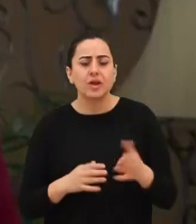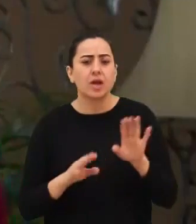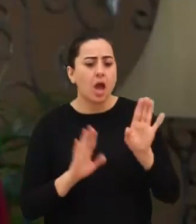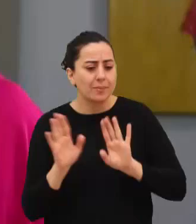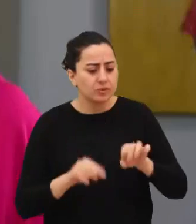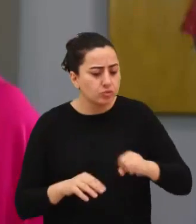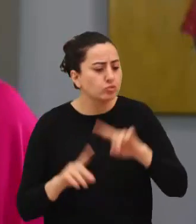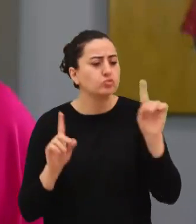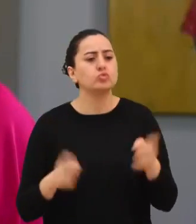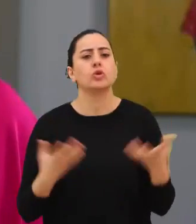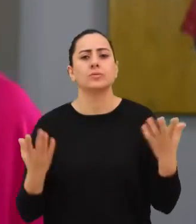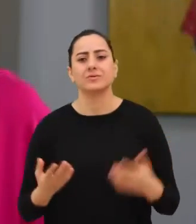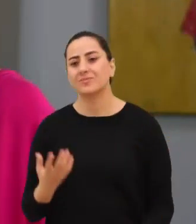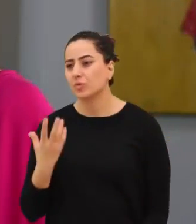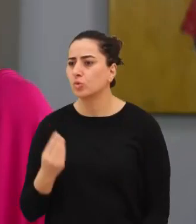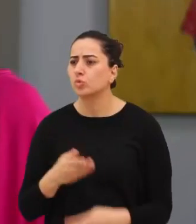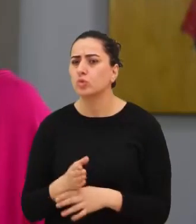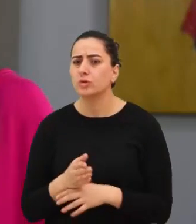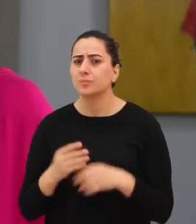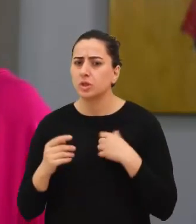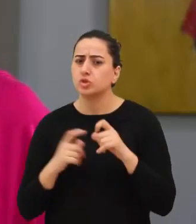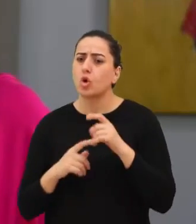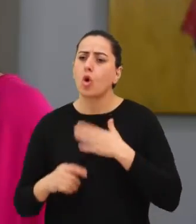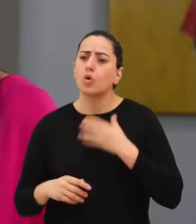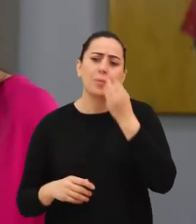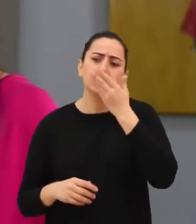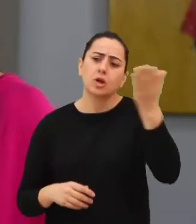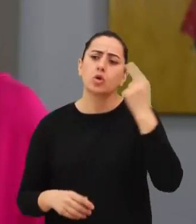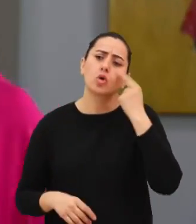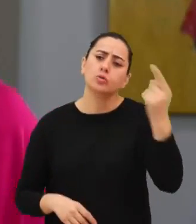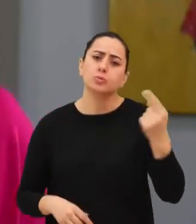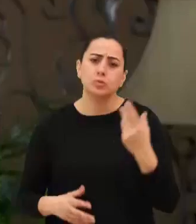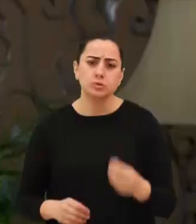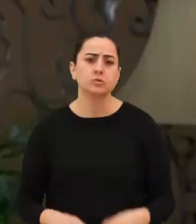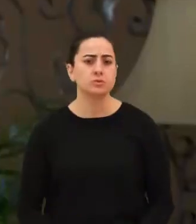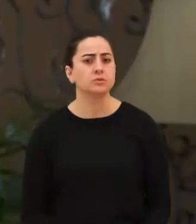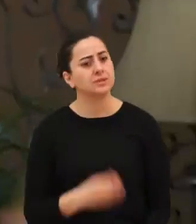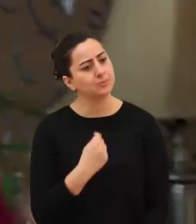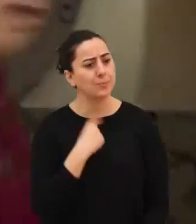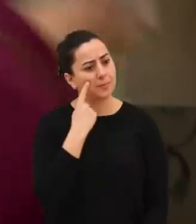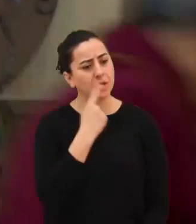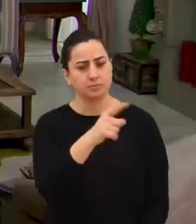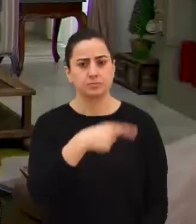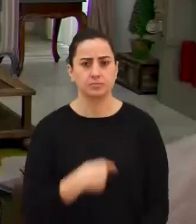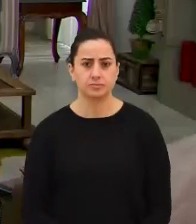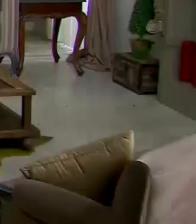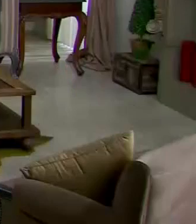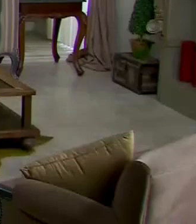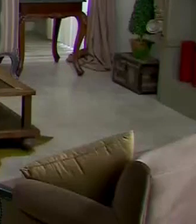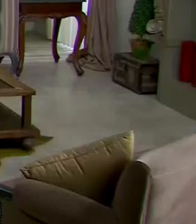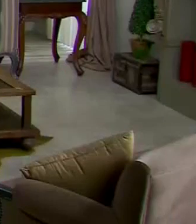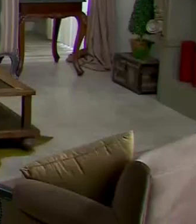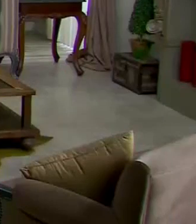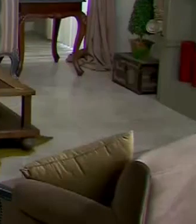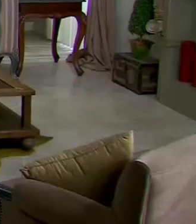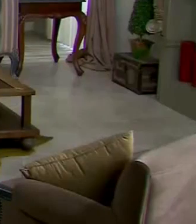golünü bulamayırım. Hadi doğrudur babacığım. Ama ben Şükrü abi ön bahçede görmüştüm sanki. İyi kızım, ben ona bir bakarım.